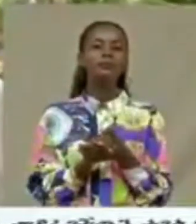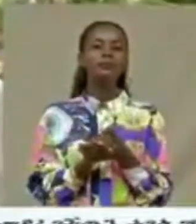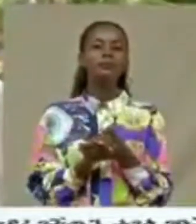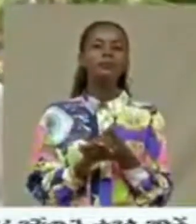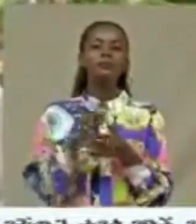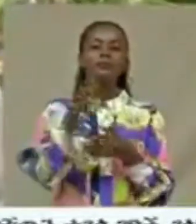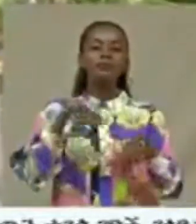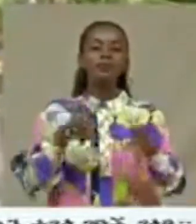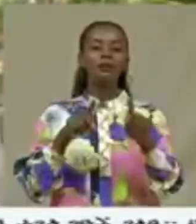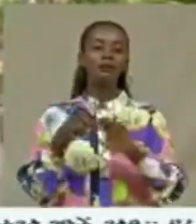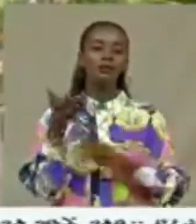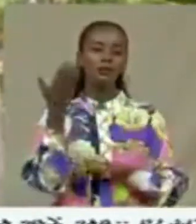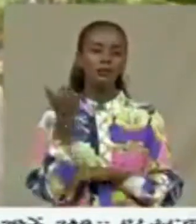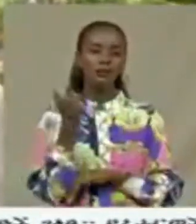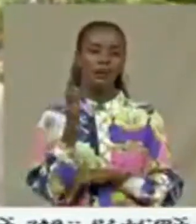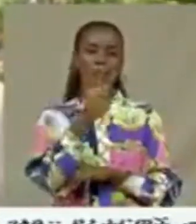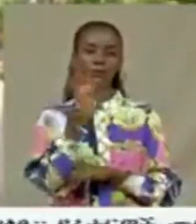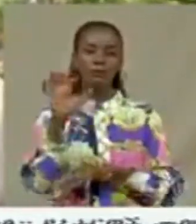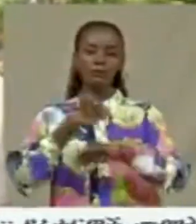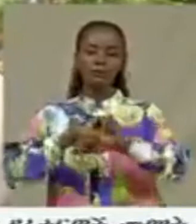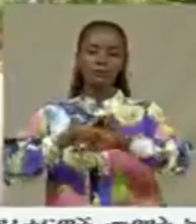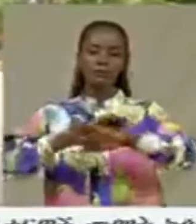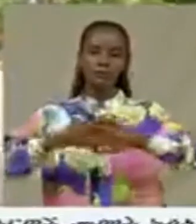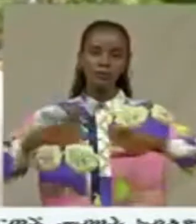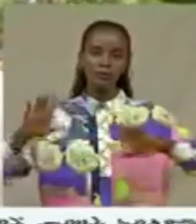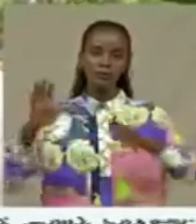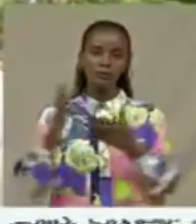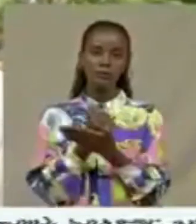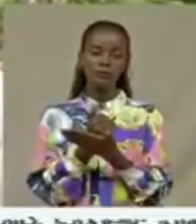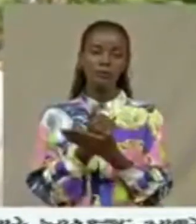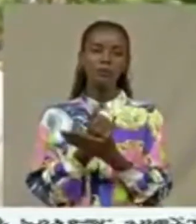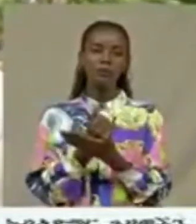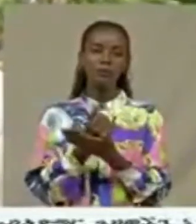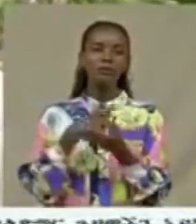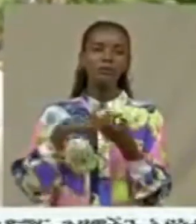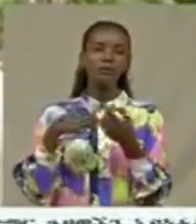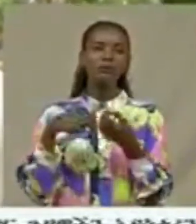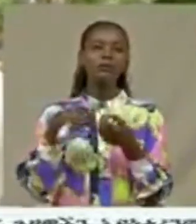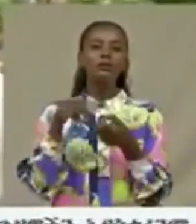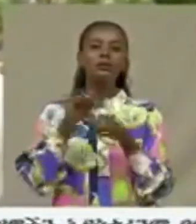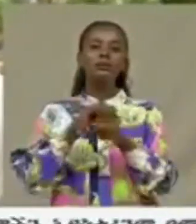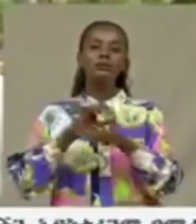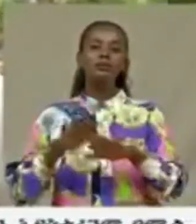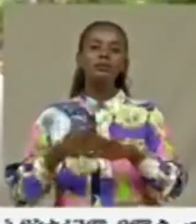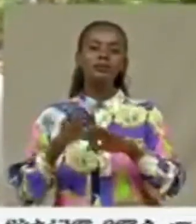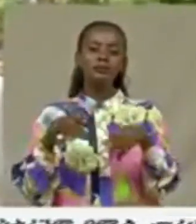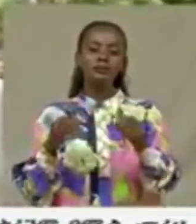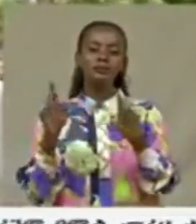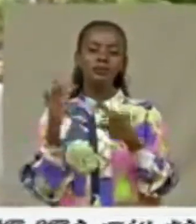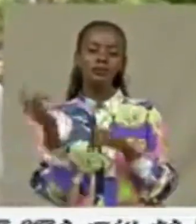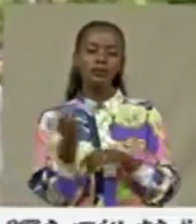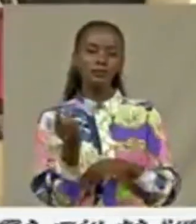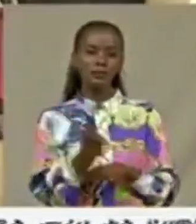ማሳ ስለነበረ 500 ሄክታር መሬት ወስዶ ኦልሞስት የመሬት የእርሻ ስራው አልቆ ኦልሞስት የዘር መዝራት ስራው እየተሰራ ነው ያለው።